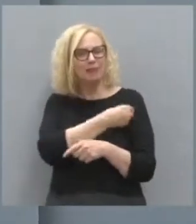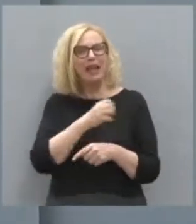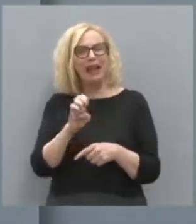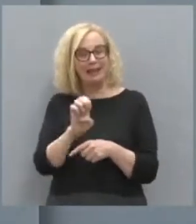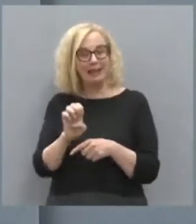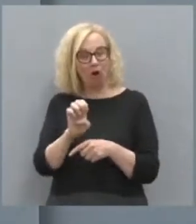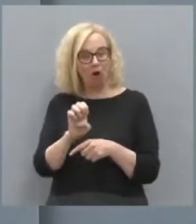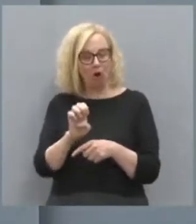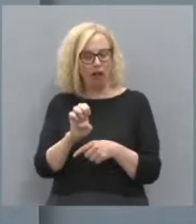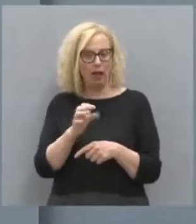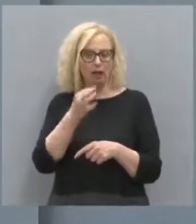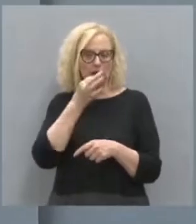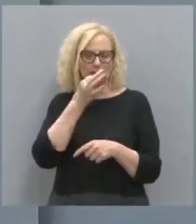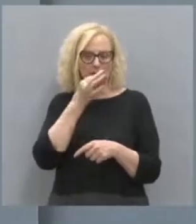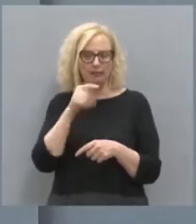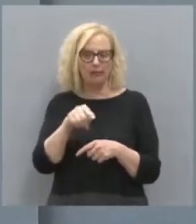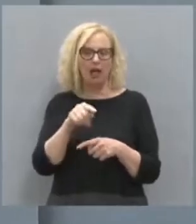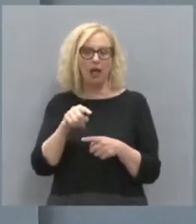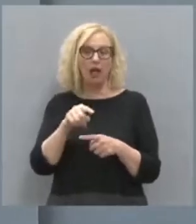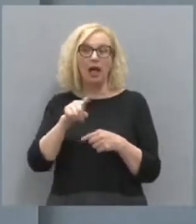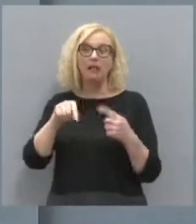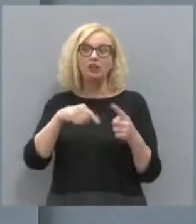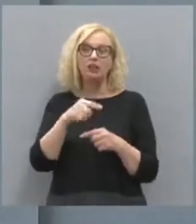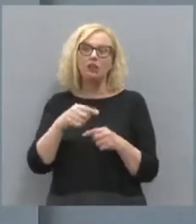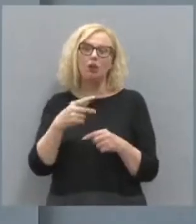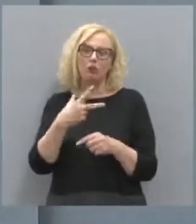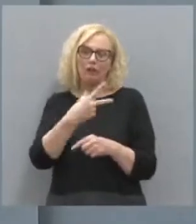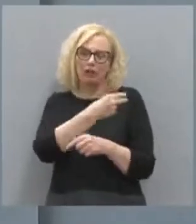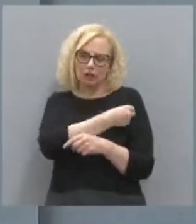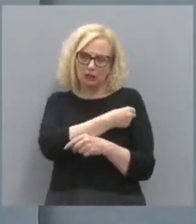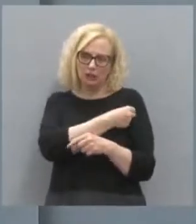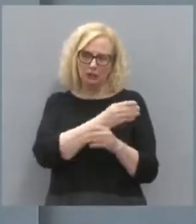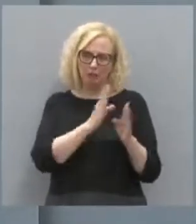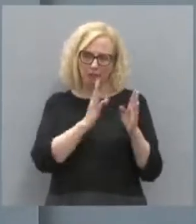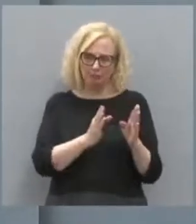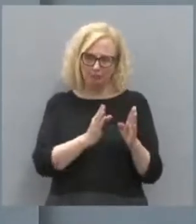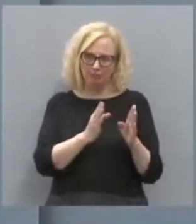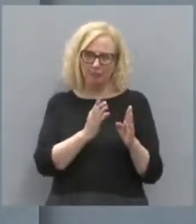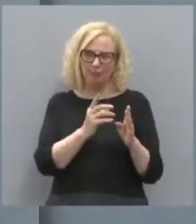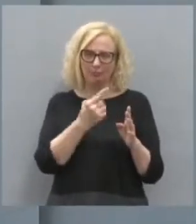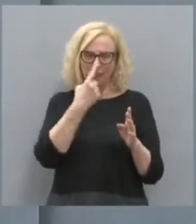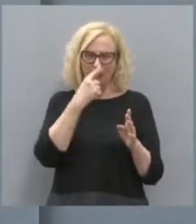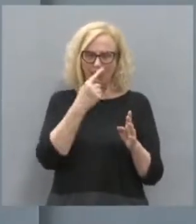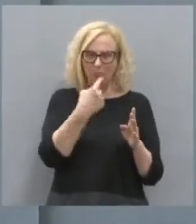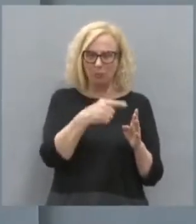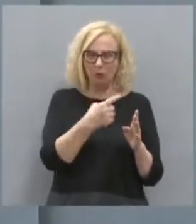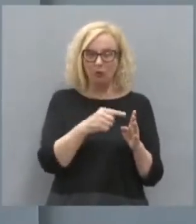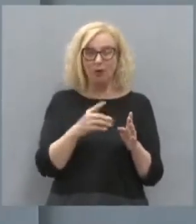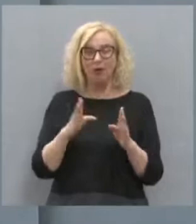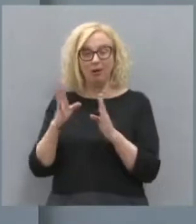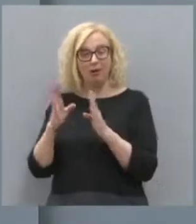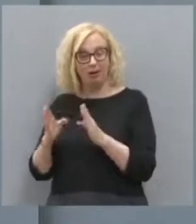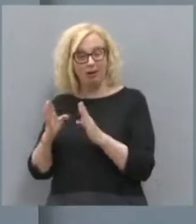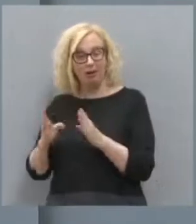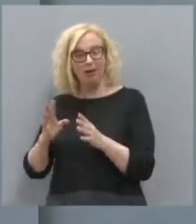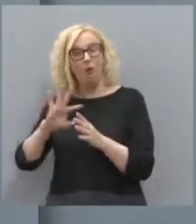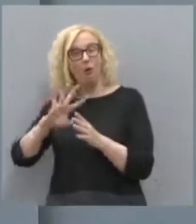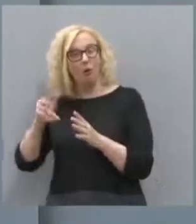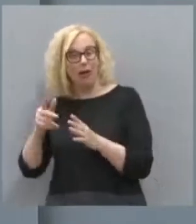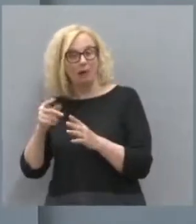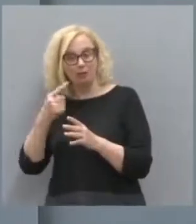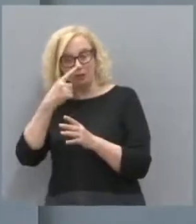per una parte del ciclo vaccinale un vaccino e per l'altra parte per la dose addizionale o da wsw i booster un altro vaccino